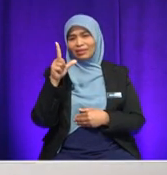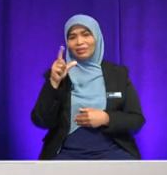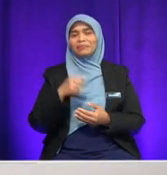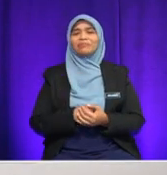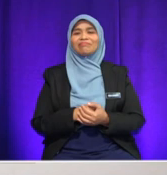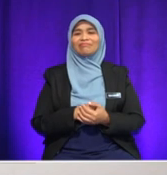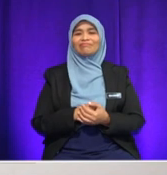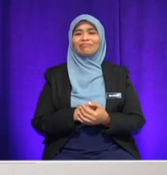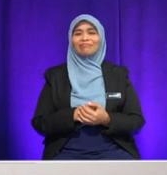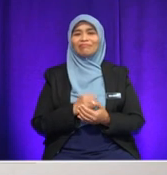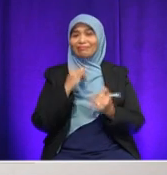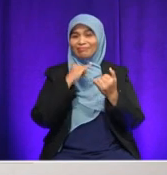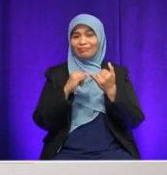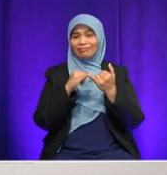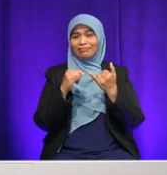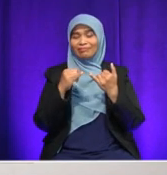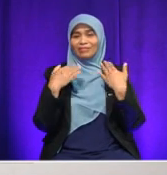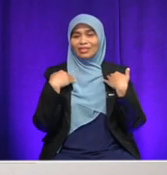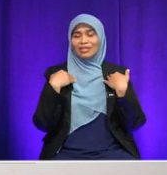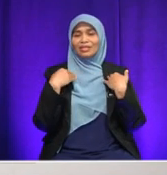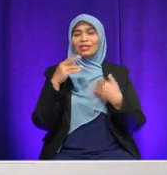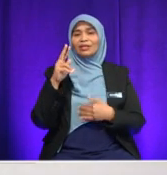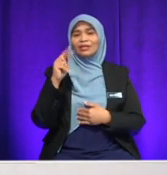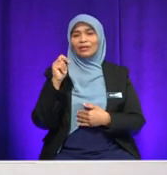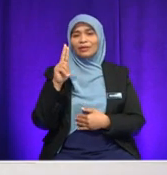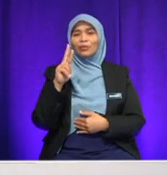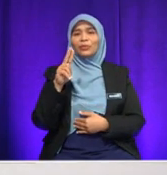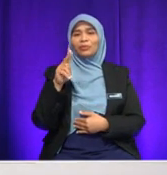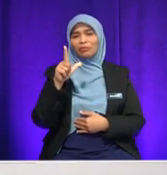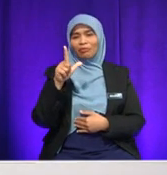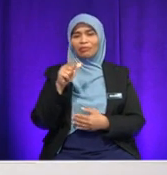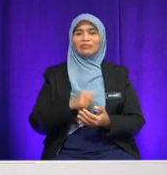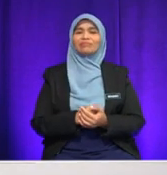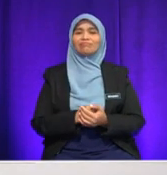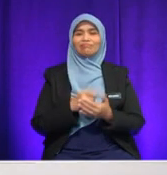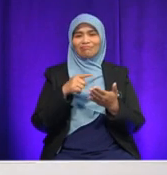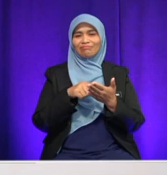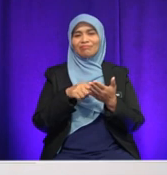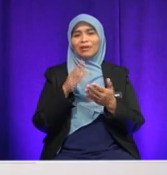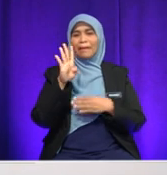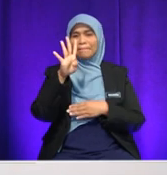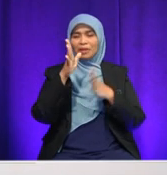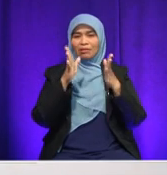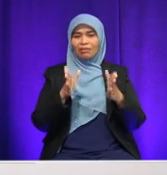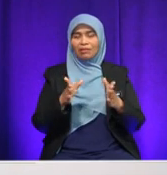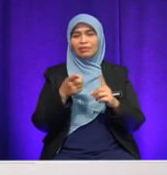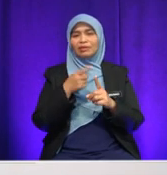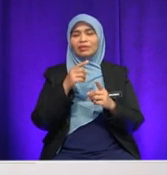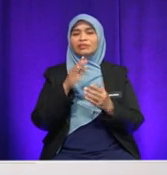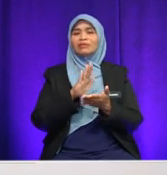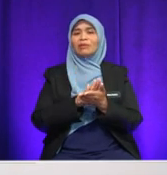Okey, ini dia. Dan seterusnya dan terakhir kita ada Cik Nurul Fatihah. Baik, inilah dia murid-murid daripada